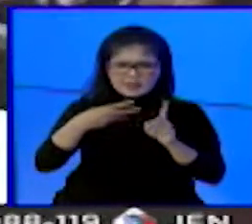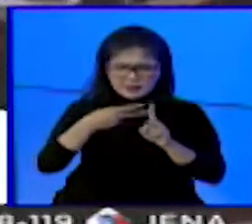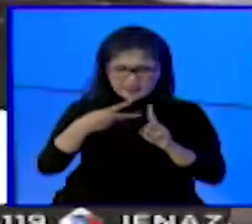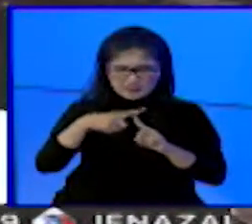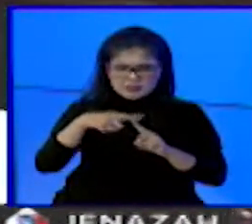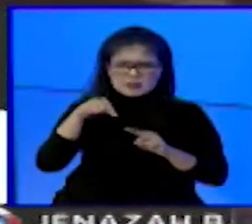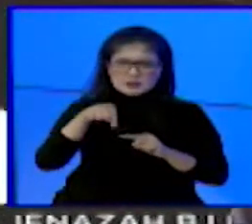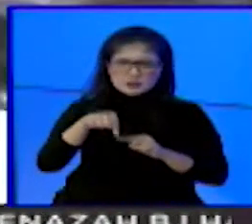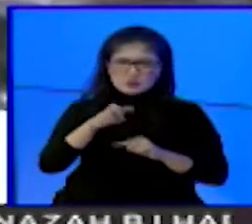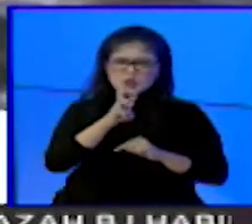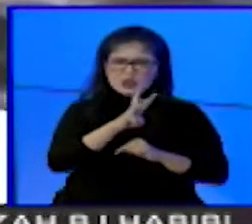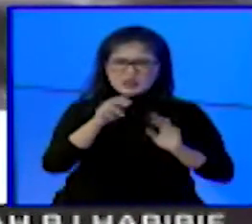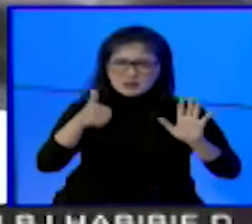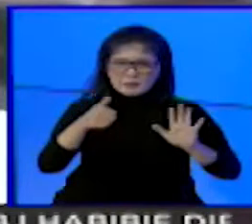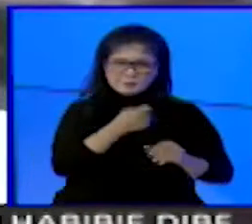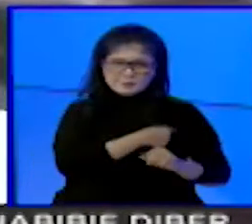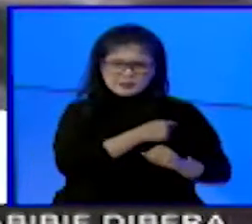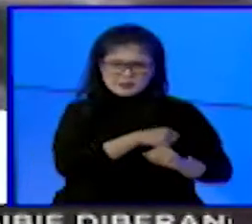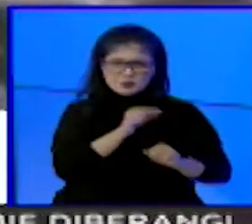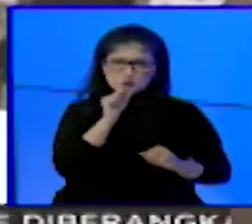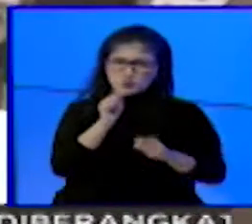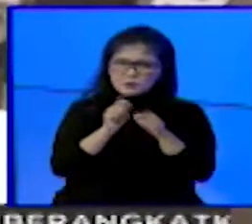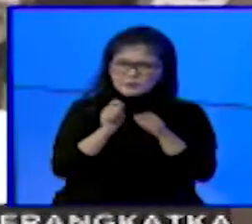yang berfokus kepada pemulihan ekonomi Indonesia.